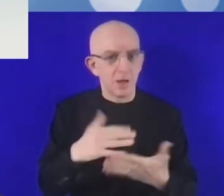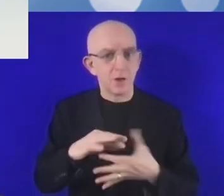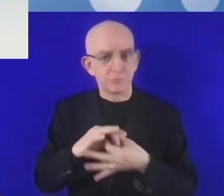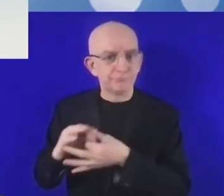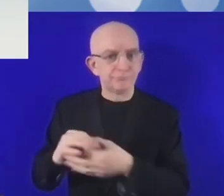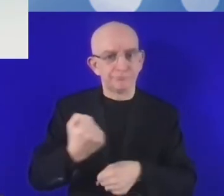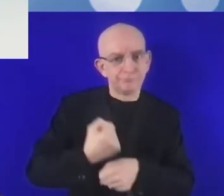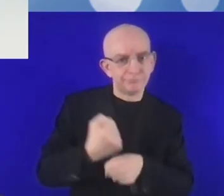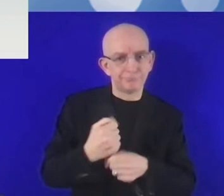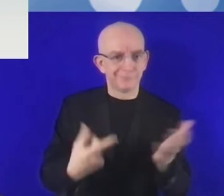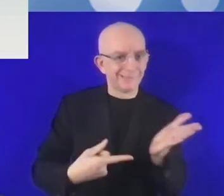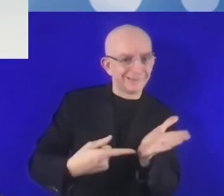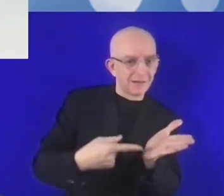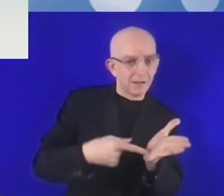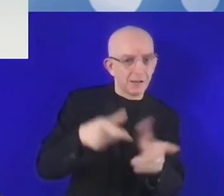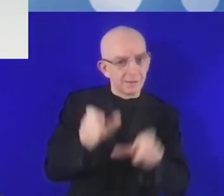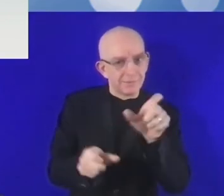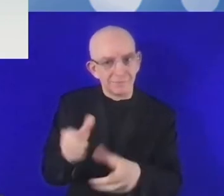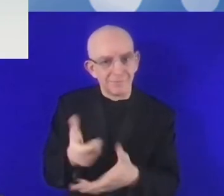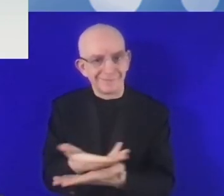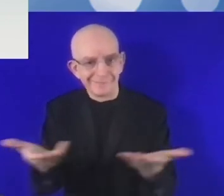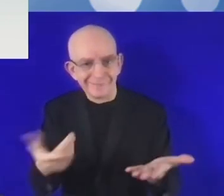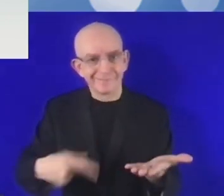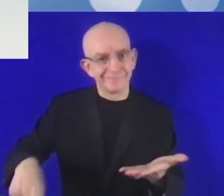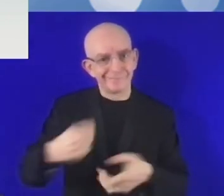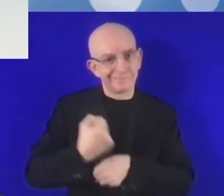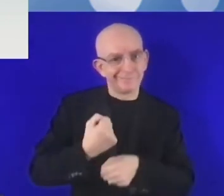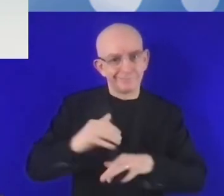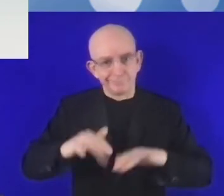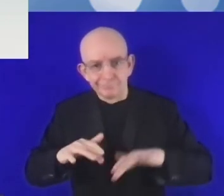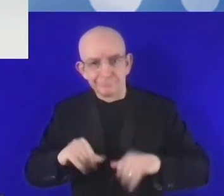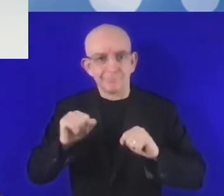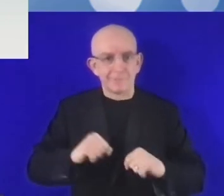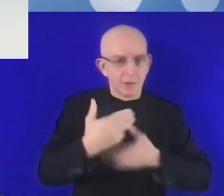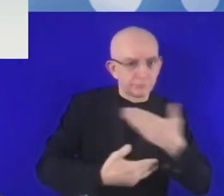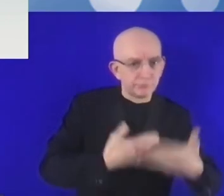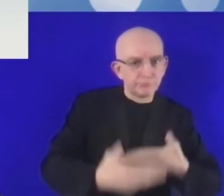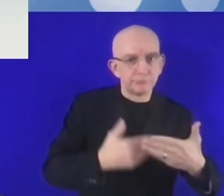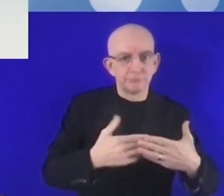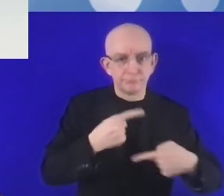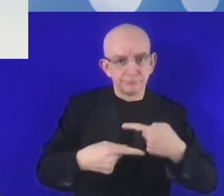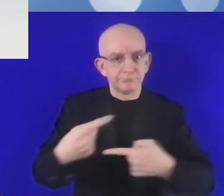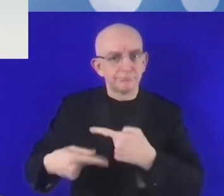accès à Internet. Ce qui a été rendu possible l'a été grâce à la coopération entre